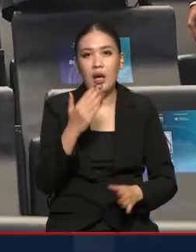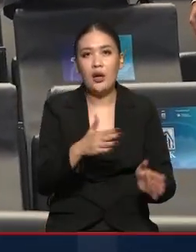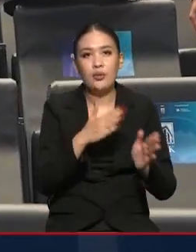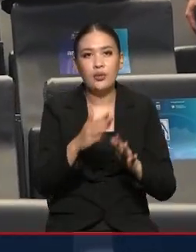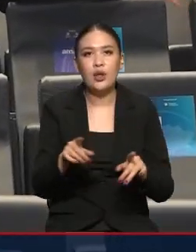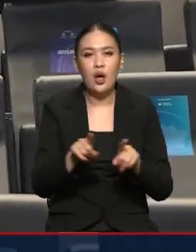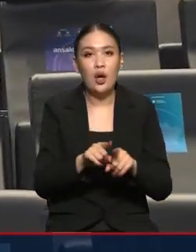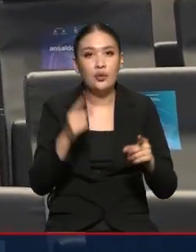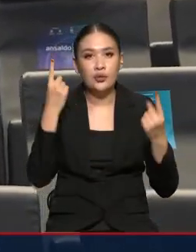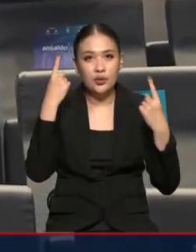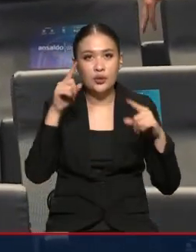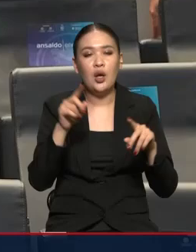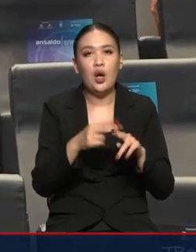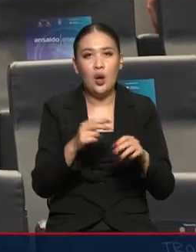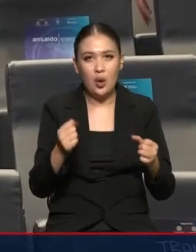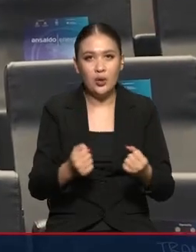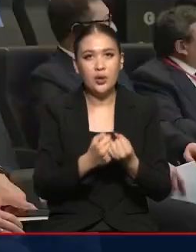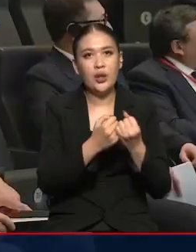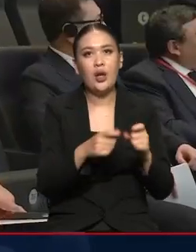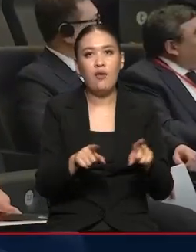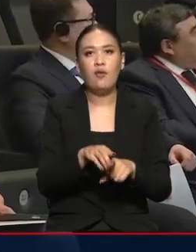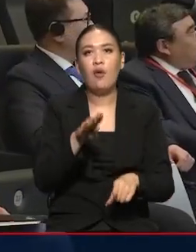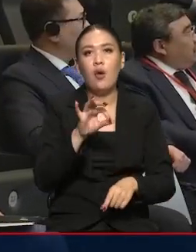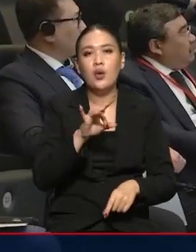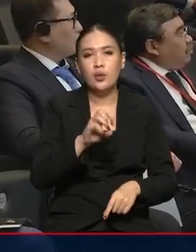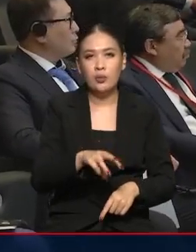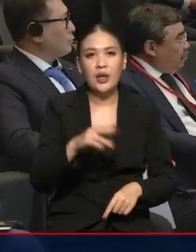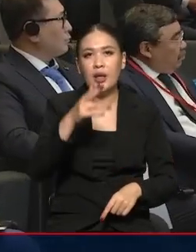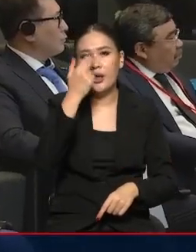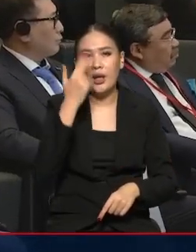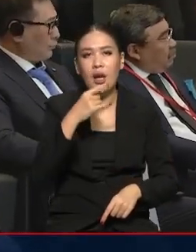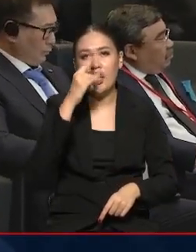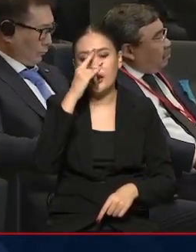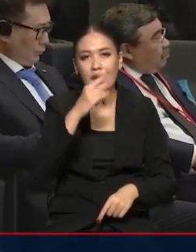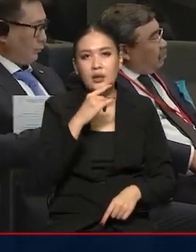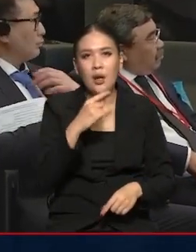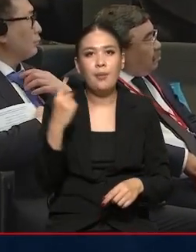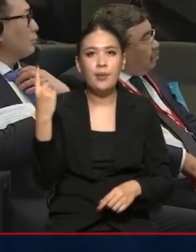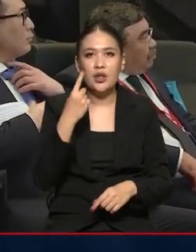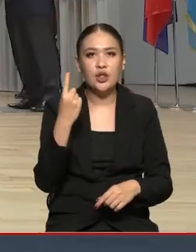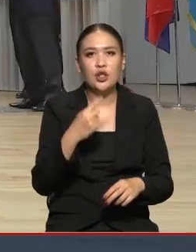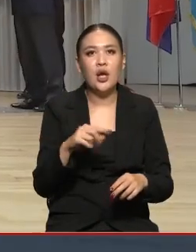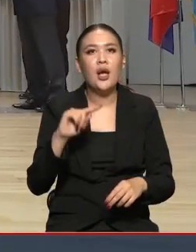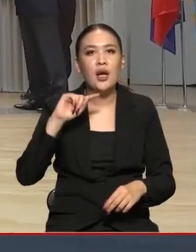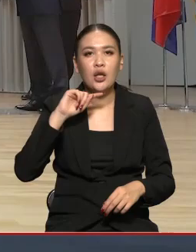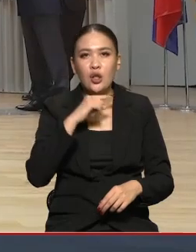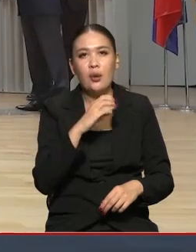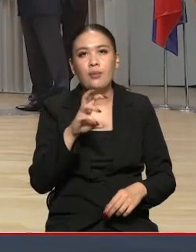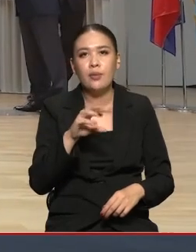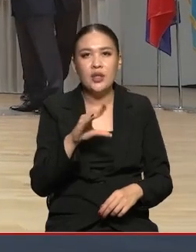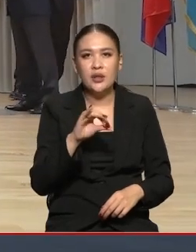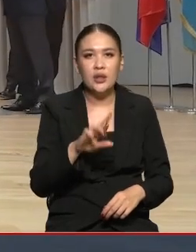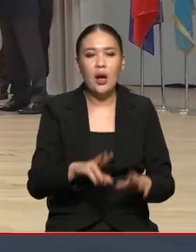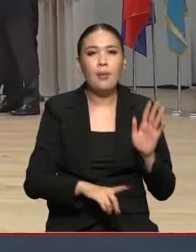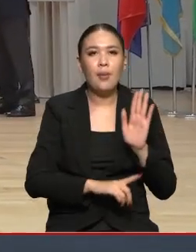бұл идеяны қолдайтынын жеткізді. Сондай-ақ форумда Италиядағы қазақстандық компаниялардың бірінші сауда-экономикалық миссиясы